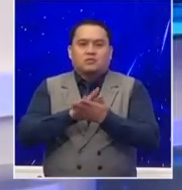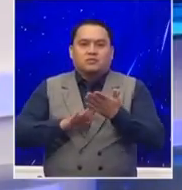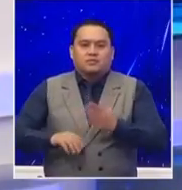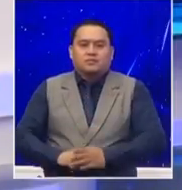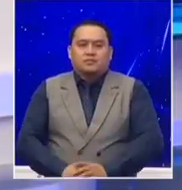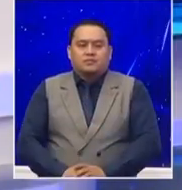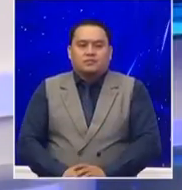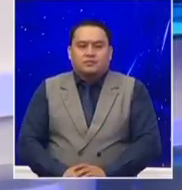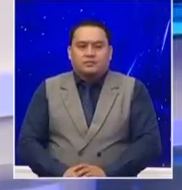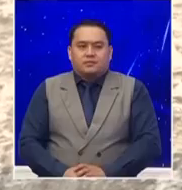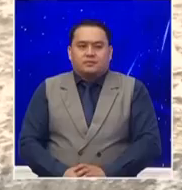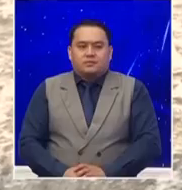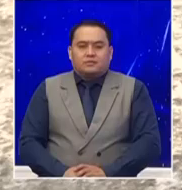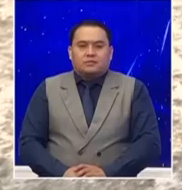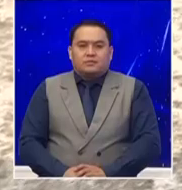материалов сюжета.